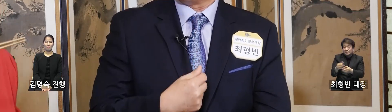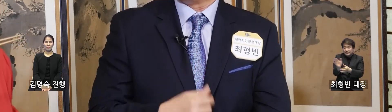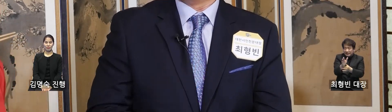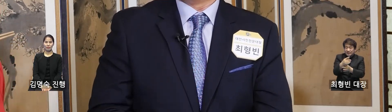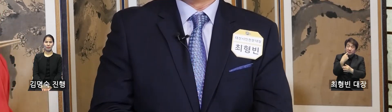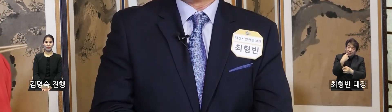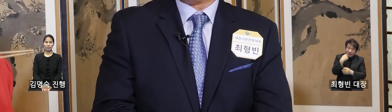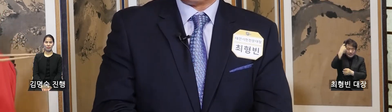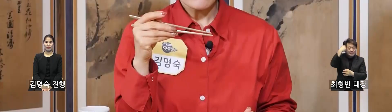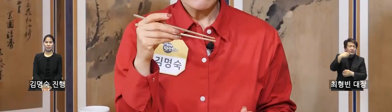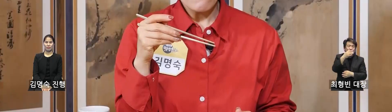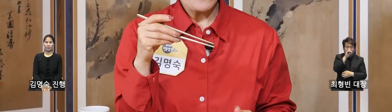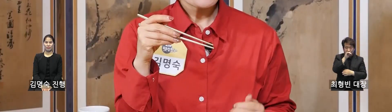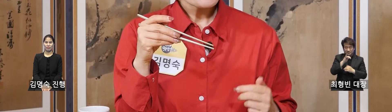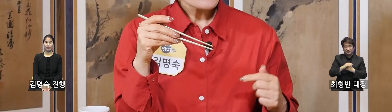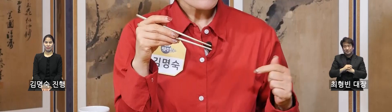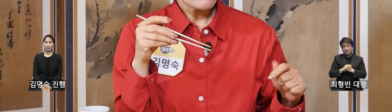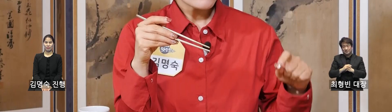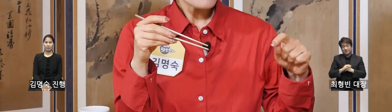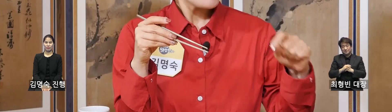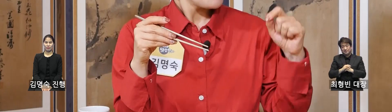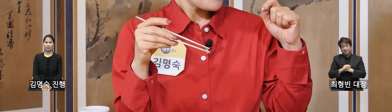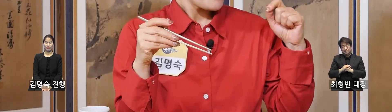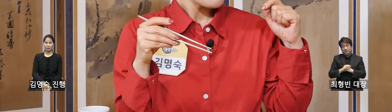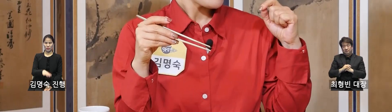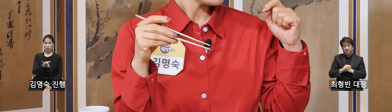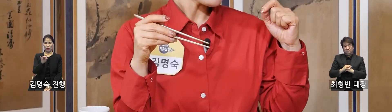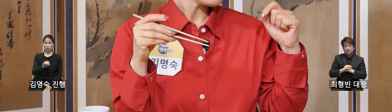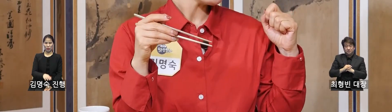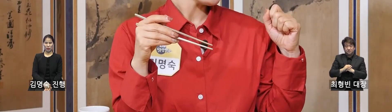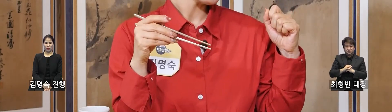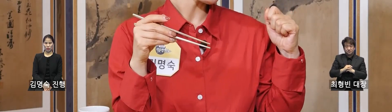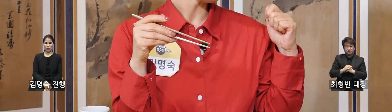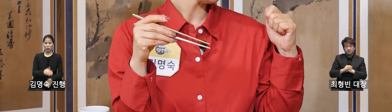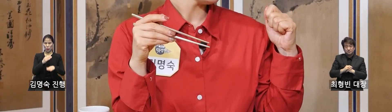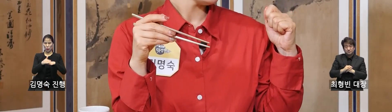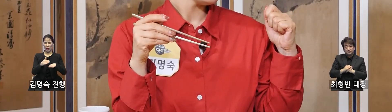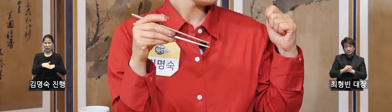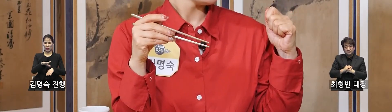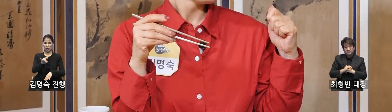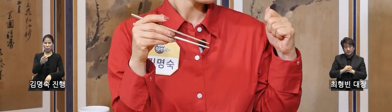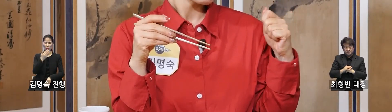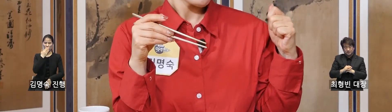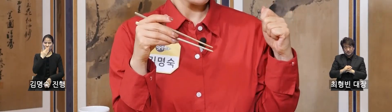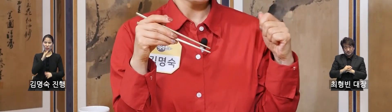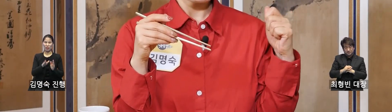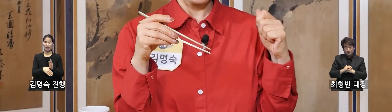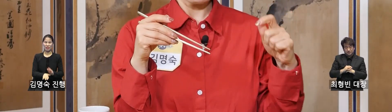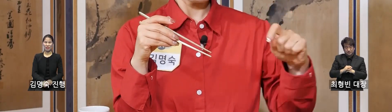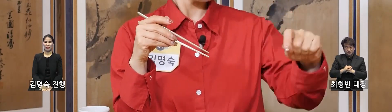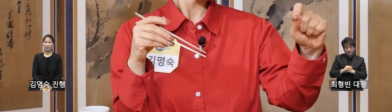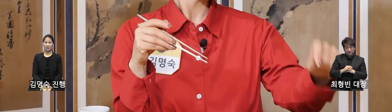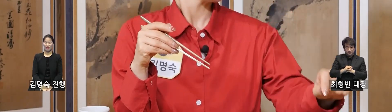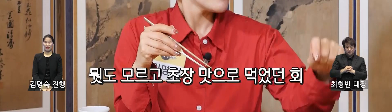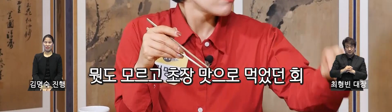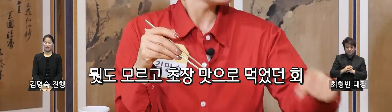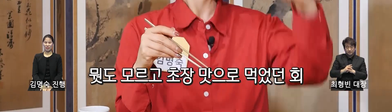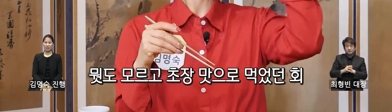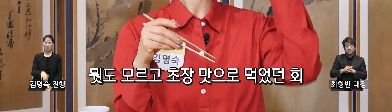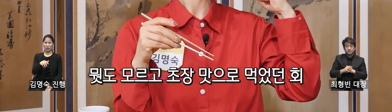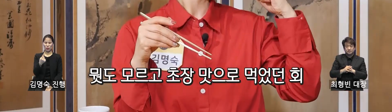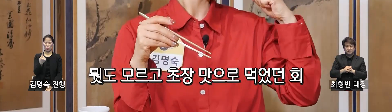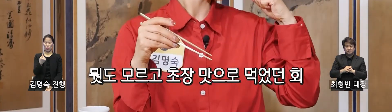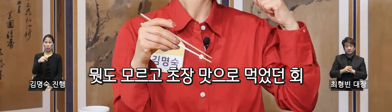있습니다 일단 처음에는 최 에 처음에 접할 때 막 뭐 하니까 초장